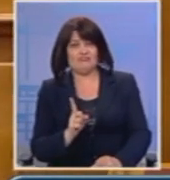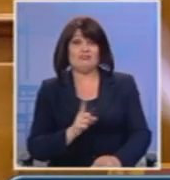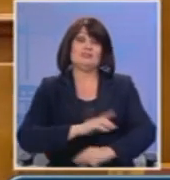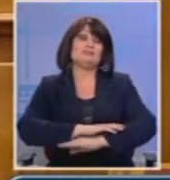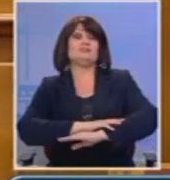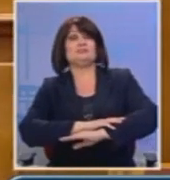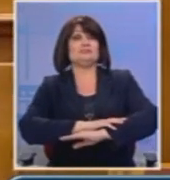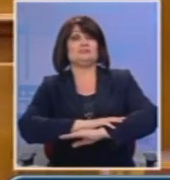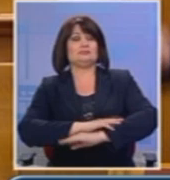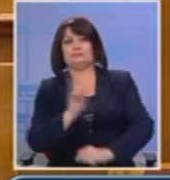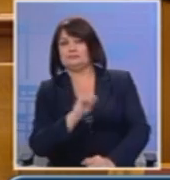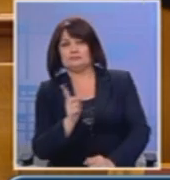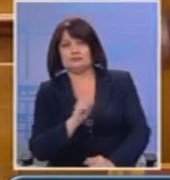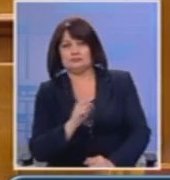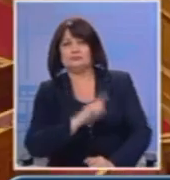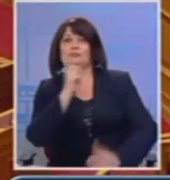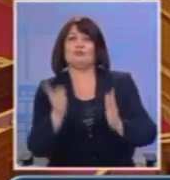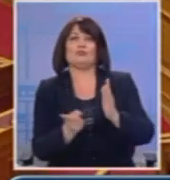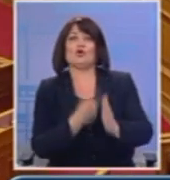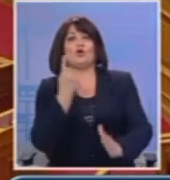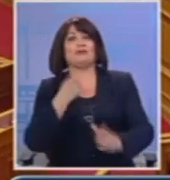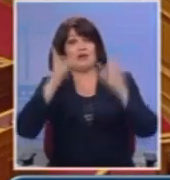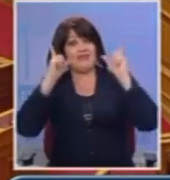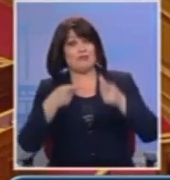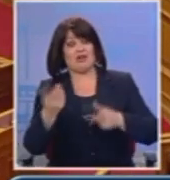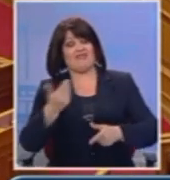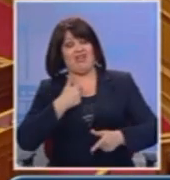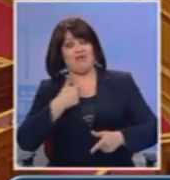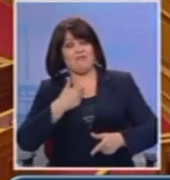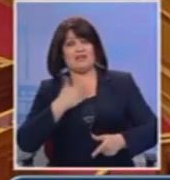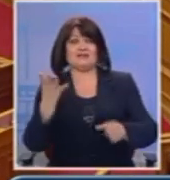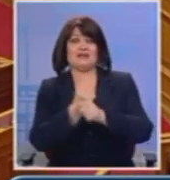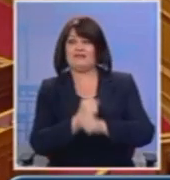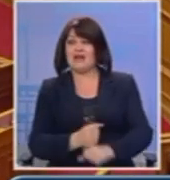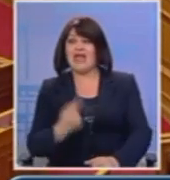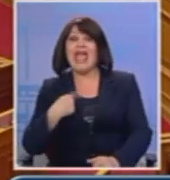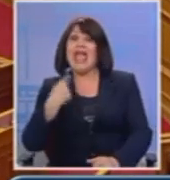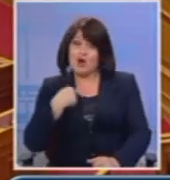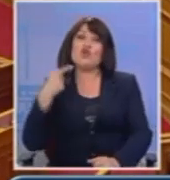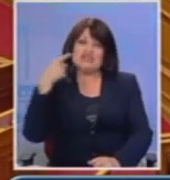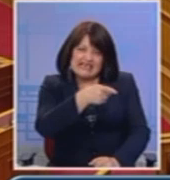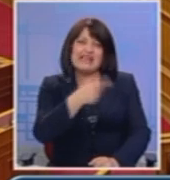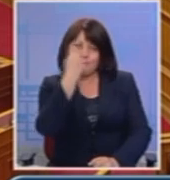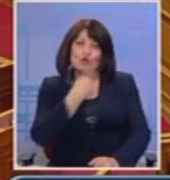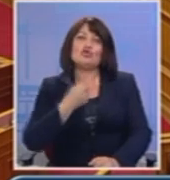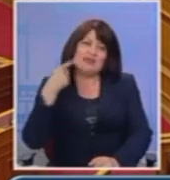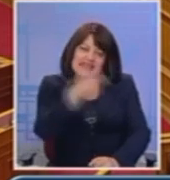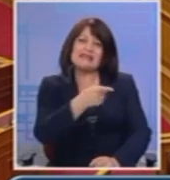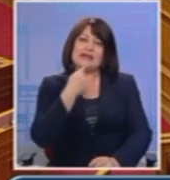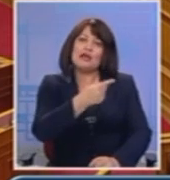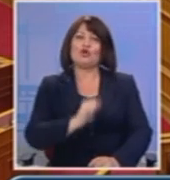την αυταρέσκεια ότι πρώτη φορά εκφράστηκε η δημοκρατία ναι εγώ σε σας ειδικός προσωπικός σε